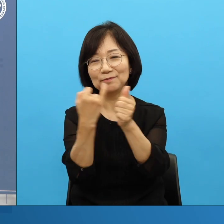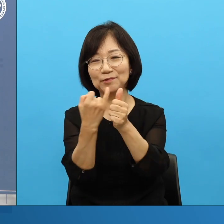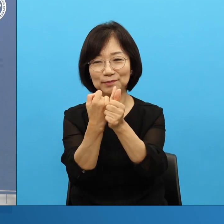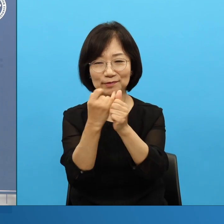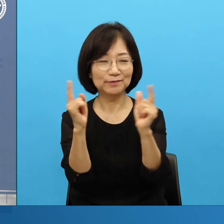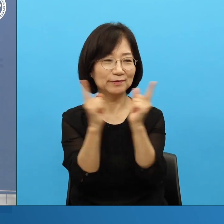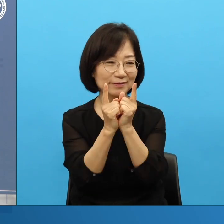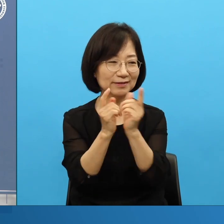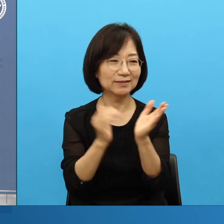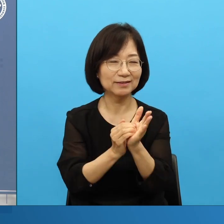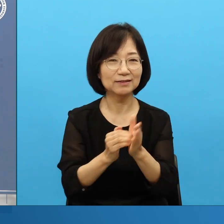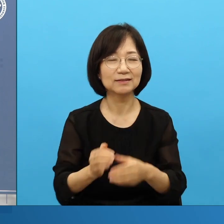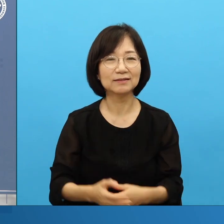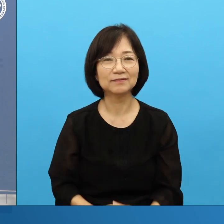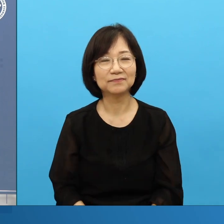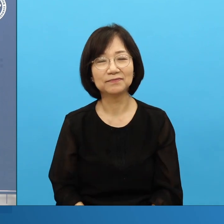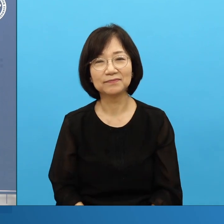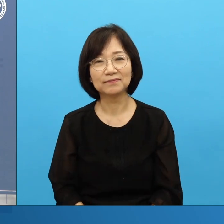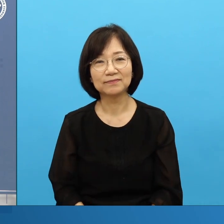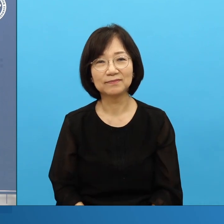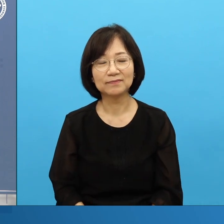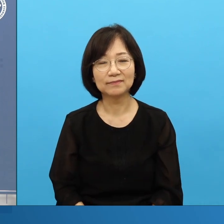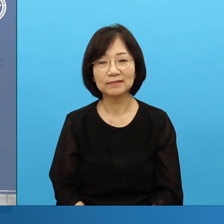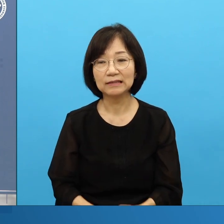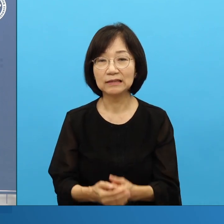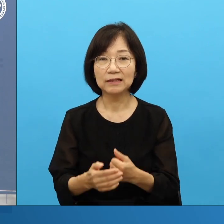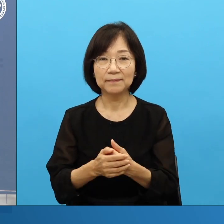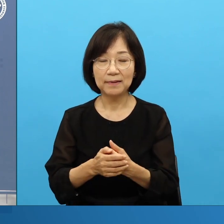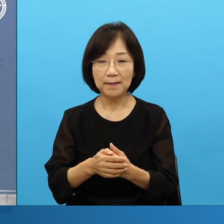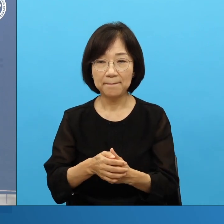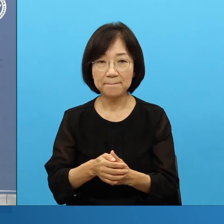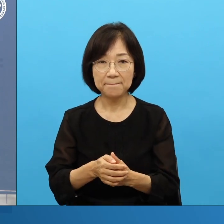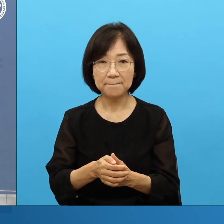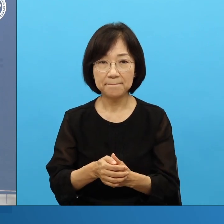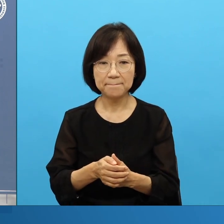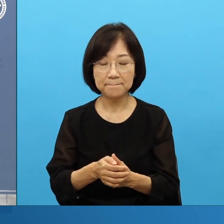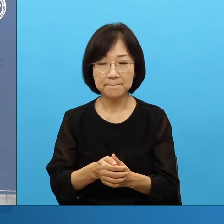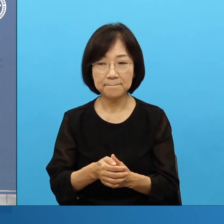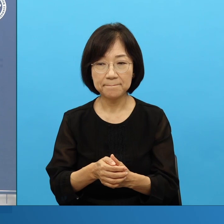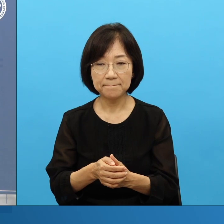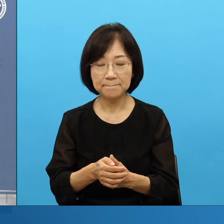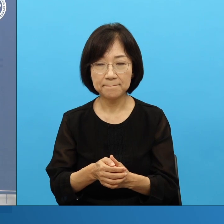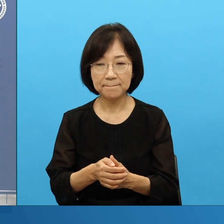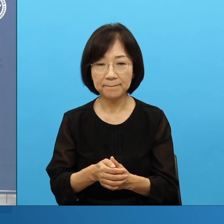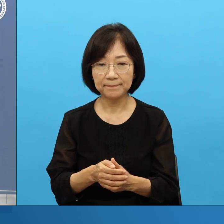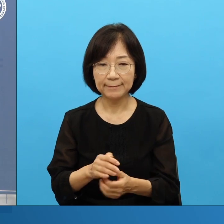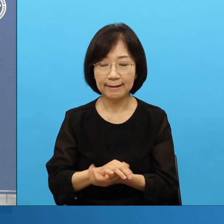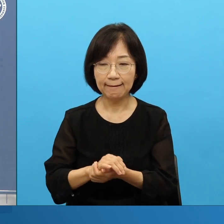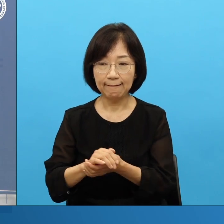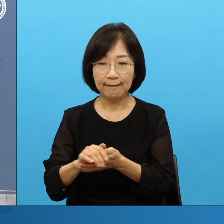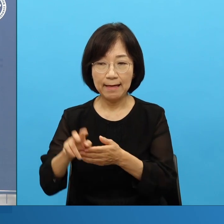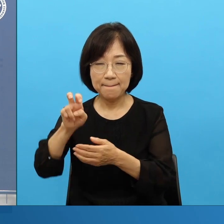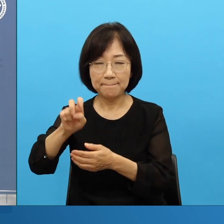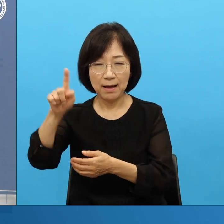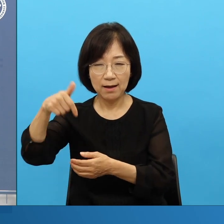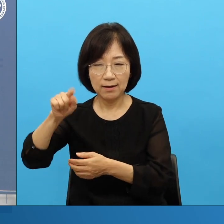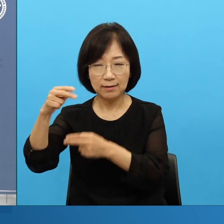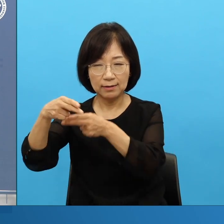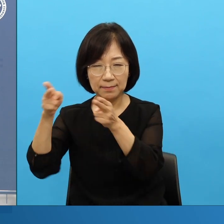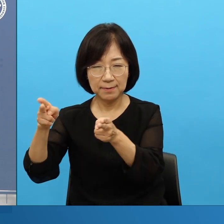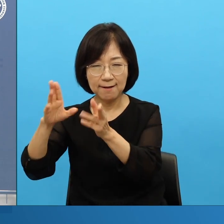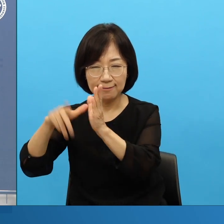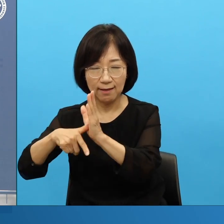meet? Priscilla and her 그러니까 husband. 마가다락에 있었던 어마어마한 이 흑암의 성을 파괴시키는 메시지를 전달받은 거예요. And he was able